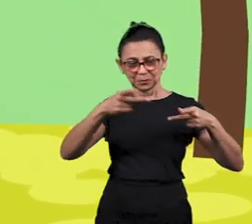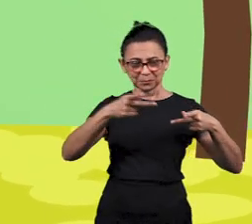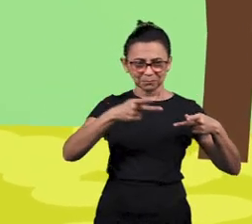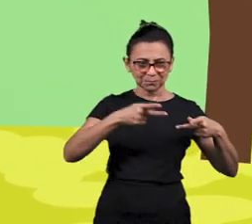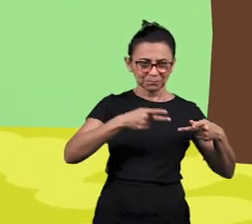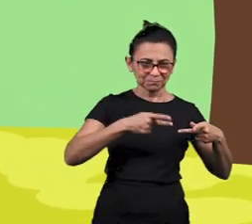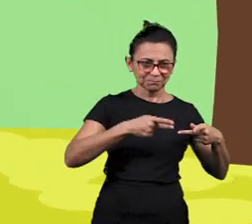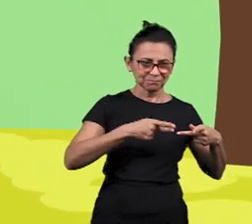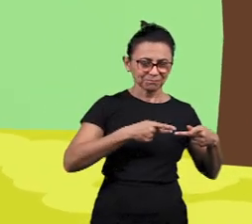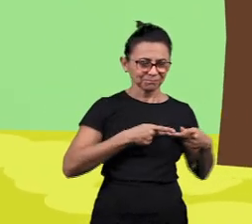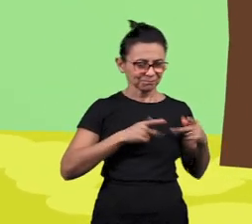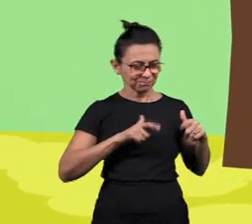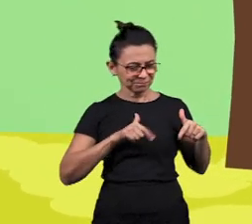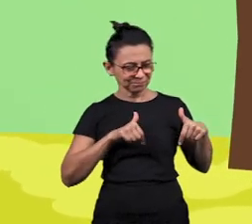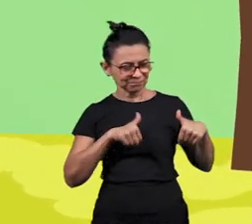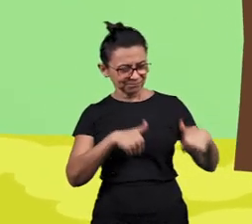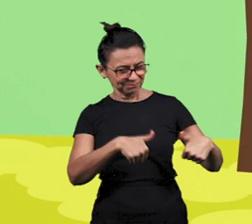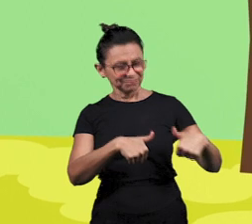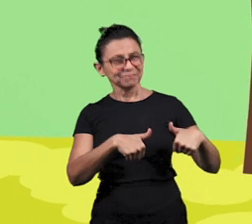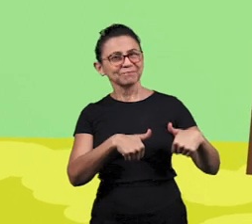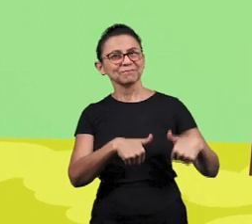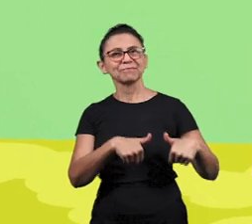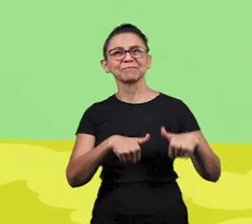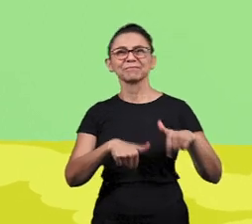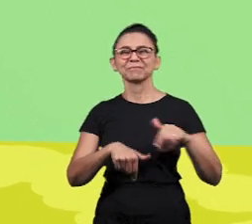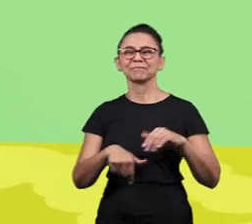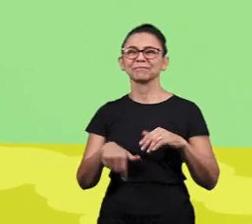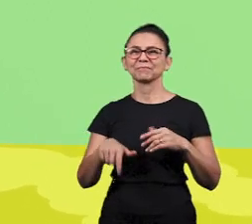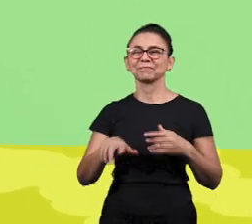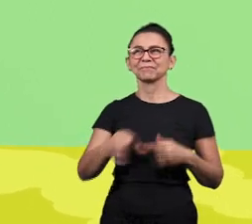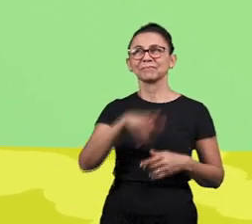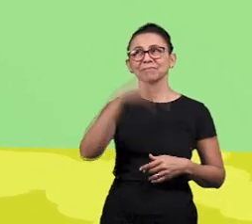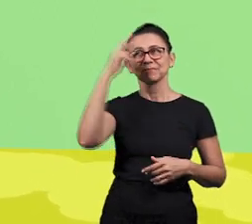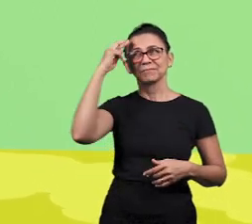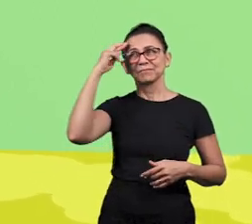Посети меня Духом Твоим Святым.